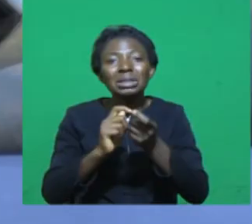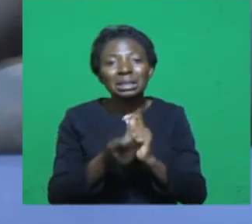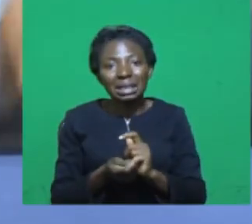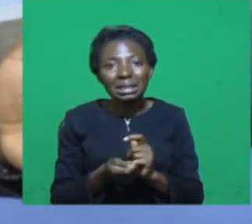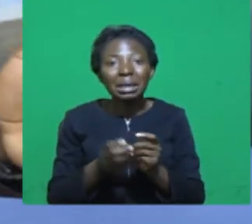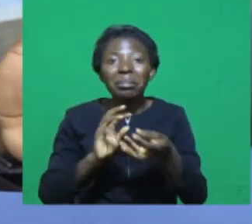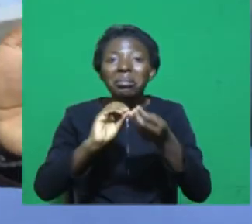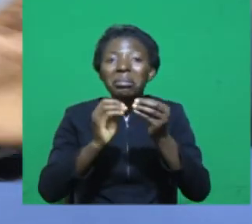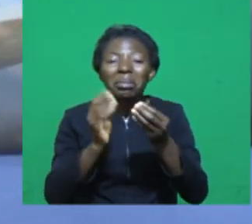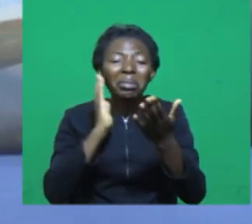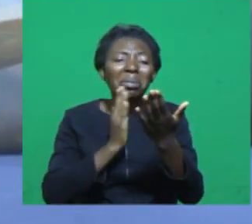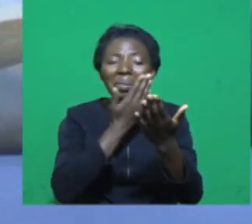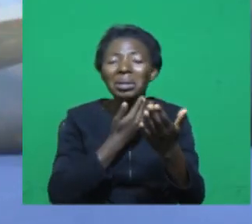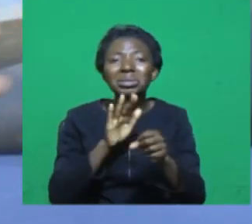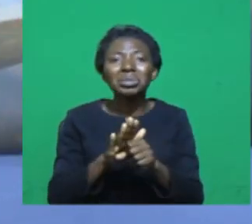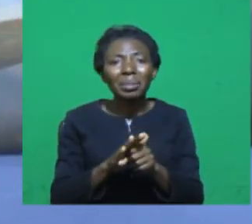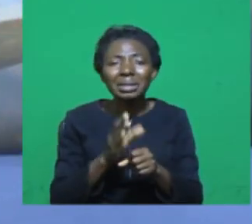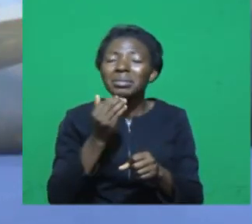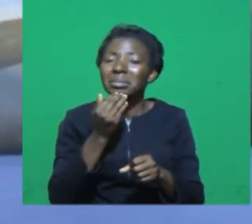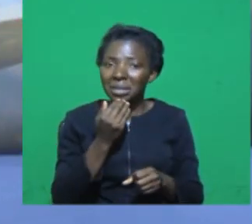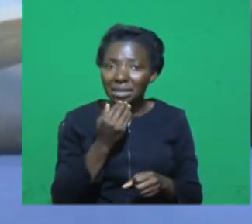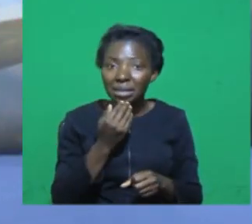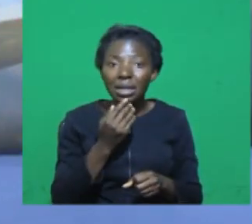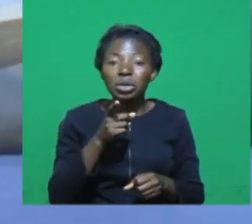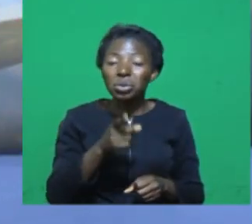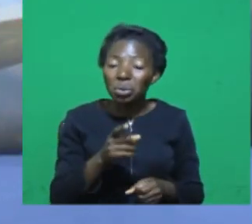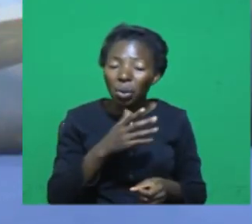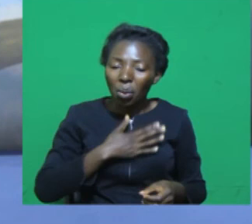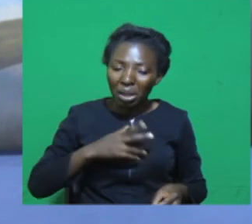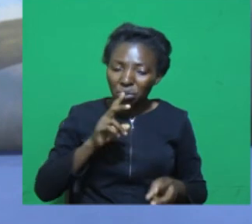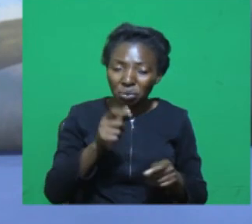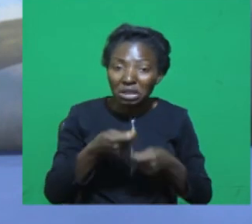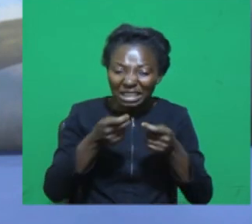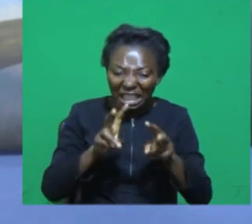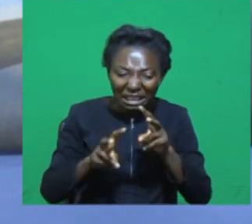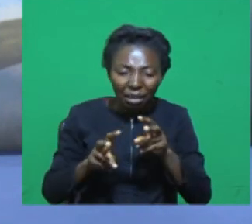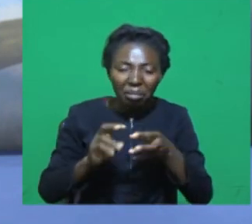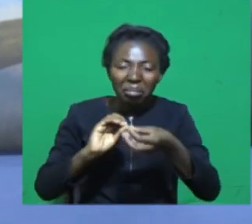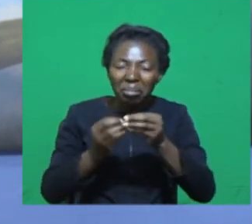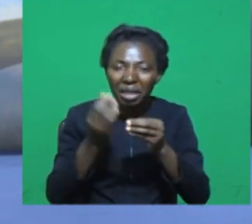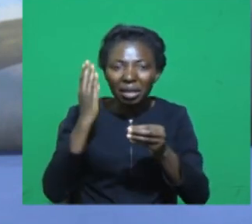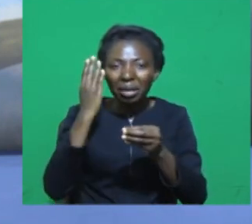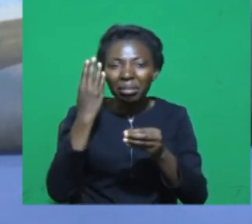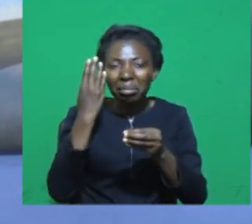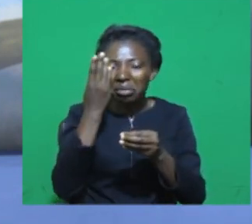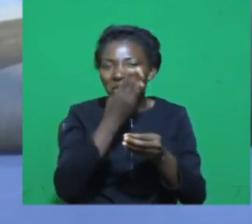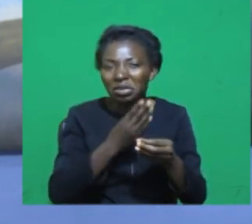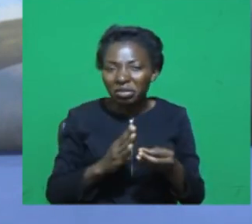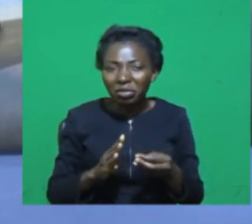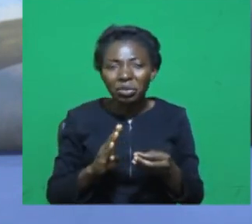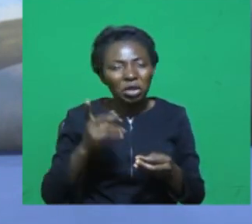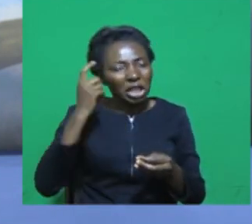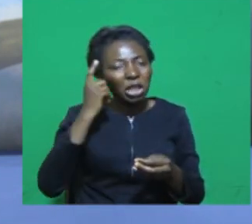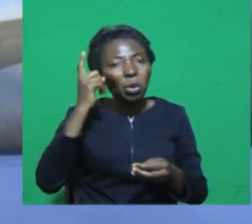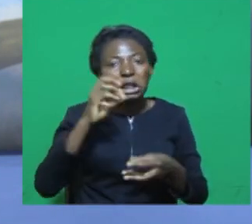vanoti make up. Alright. Iro kuti make up uchitasa mudictionary hakuna chakaipa. Riri kuedza kureva kuti kuzora, but